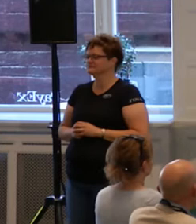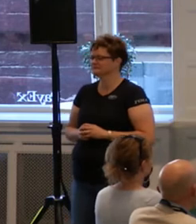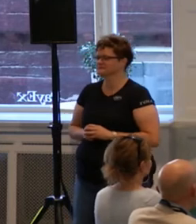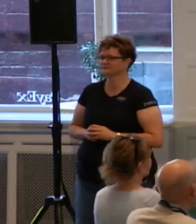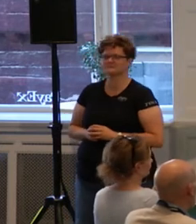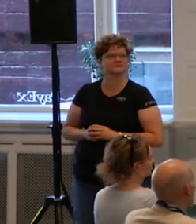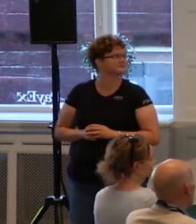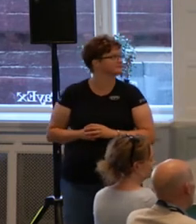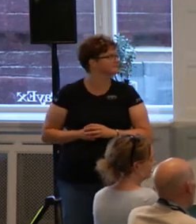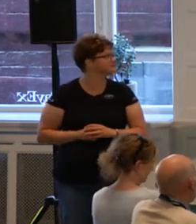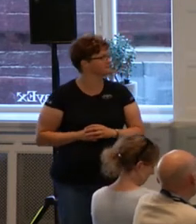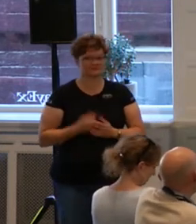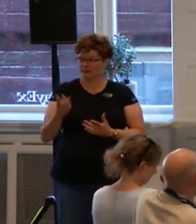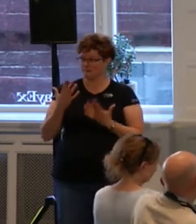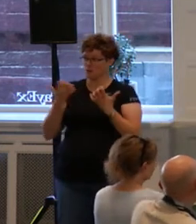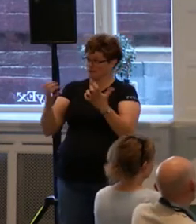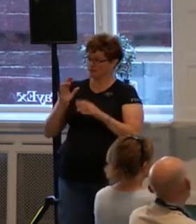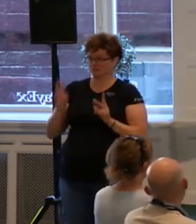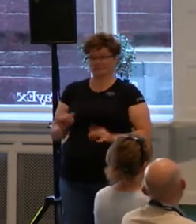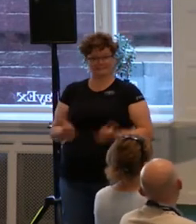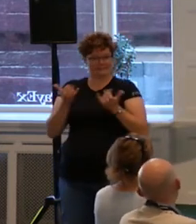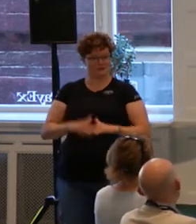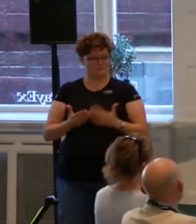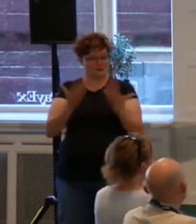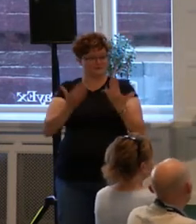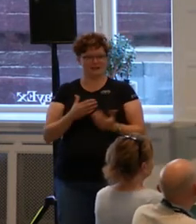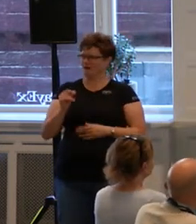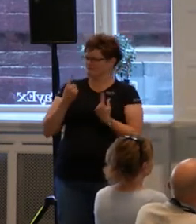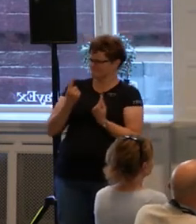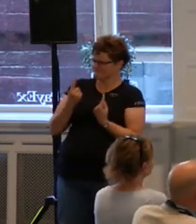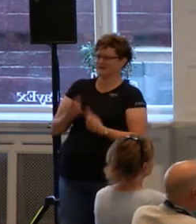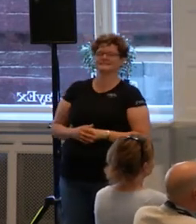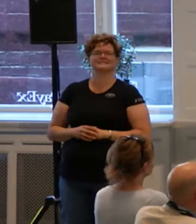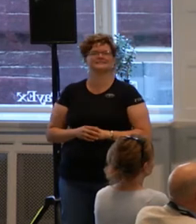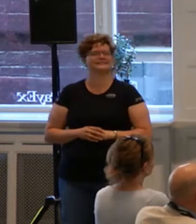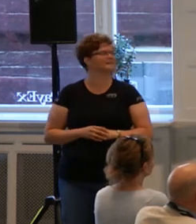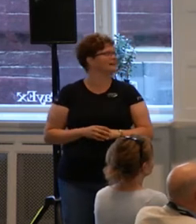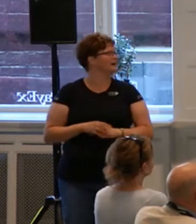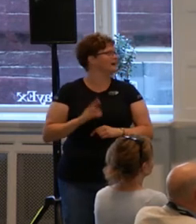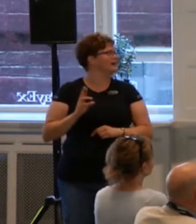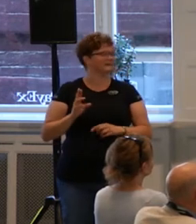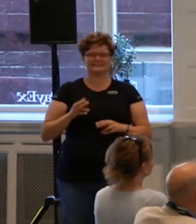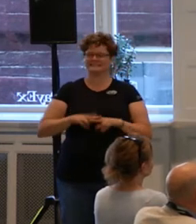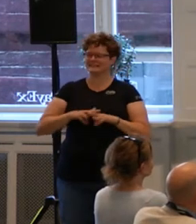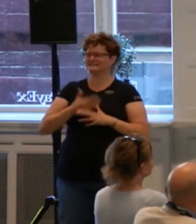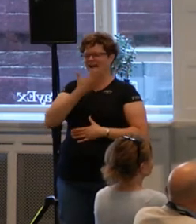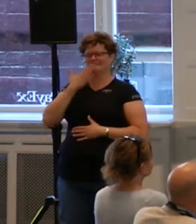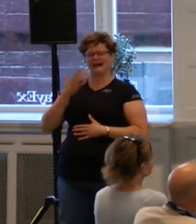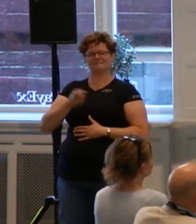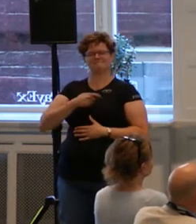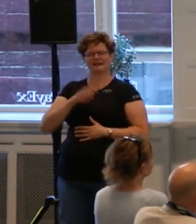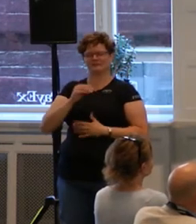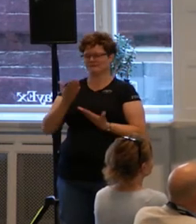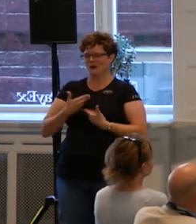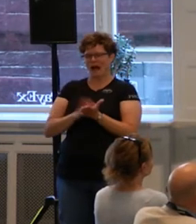Du ser vilken aktiv publik så här tidigt på morgonen. Ja, verkligen. Ja, imponerande. Visst värmer det magen att få en applåd så här dags?